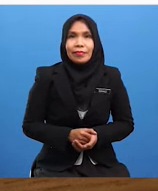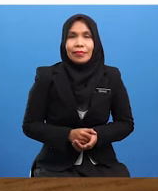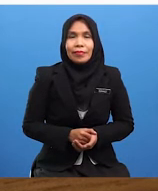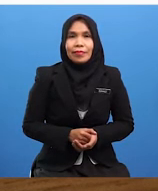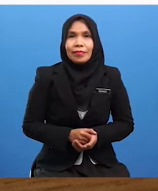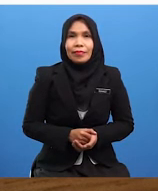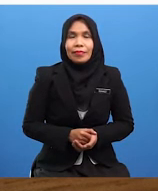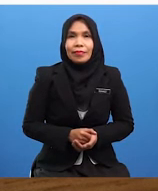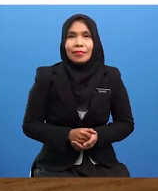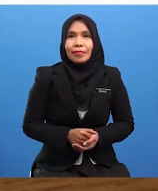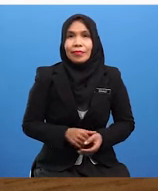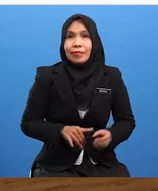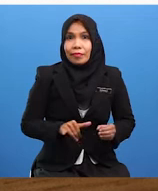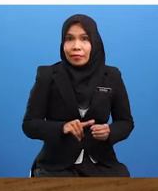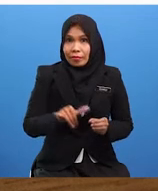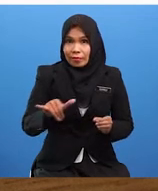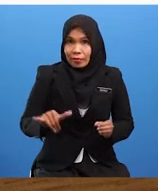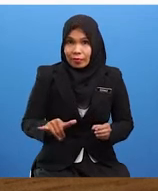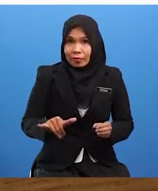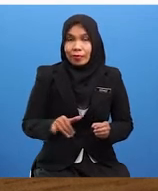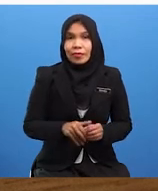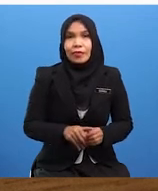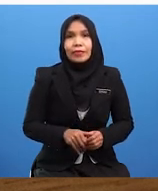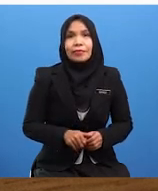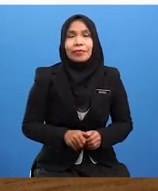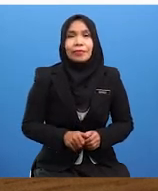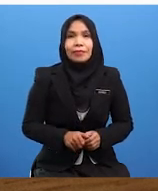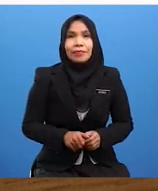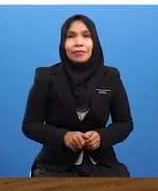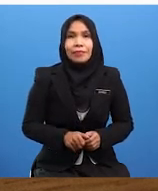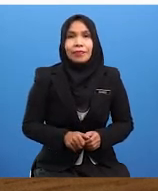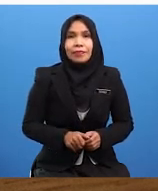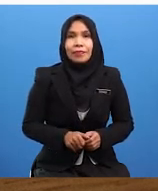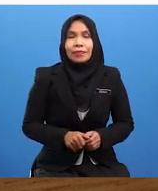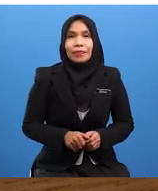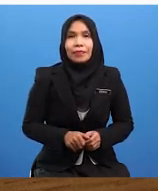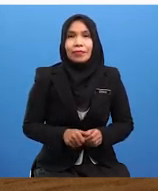Antara karya Datuk Sharifah Fatimah Said Zubir, Joy 2